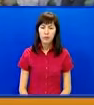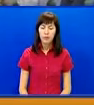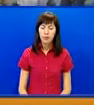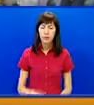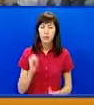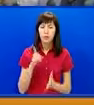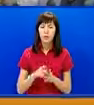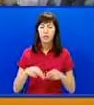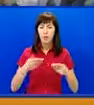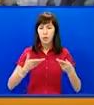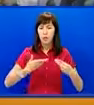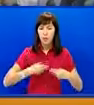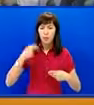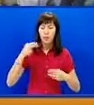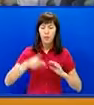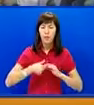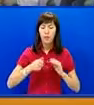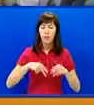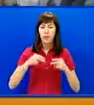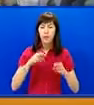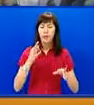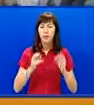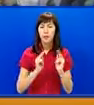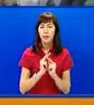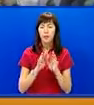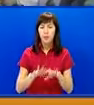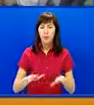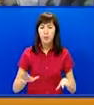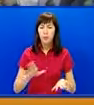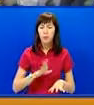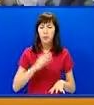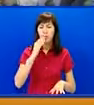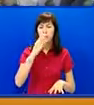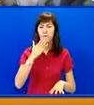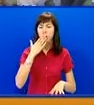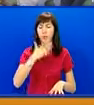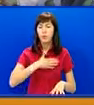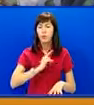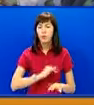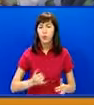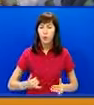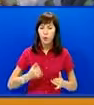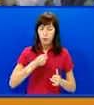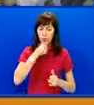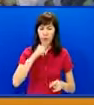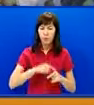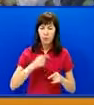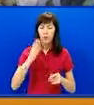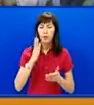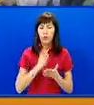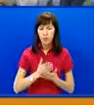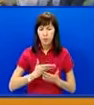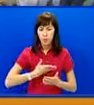Задачи, поставленные нашим президентом, призывают дать правильное воспитание детям, быть трудолюбивыми, уважать старших, ведь от них зависит наше